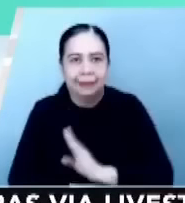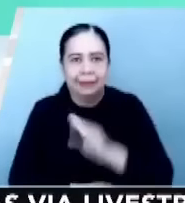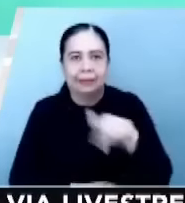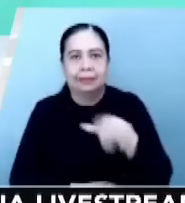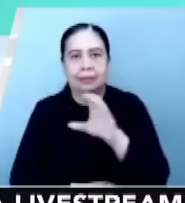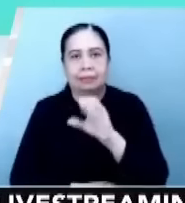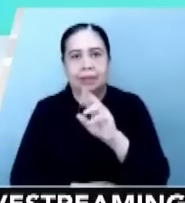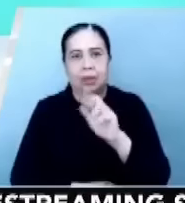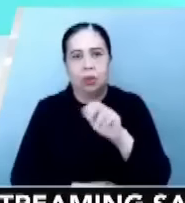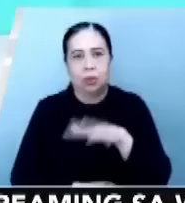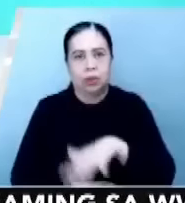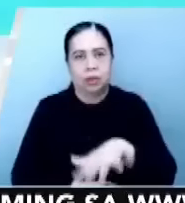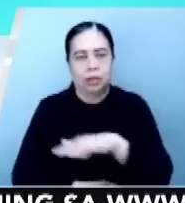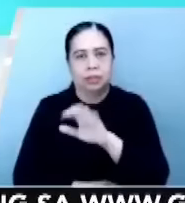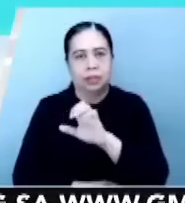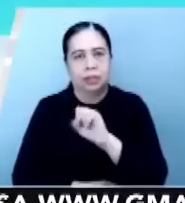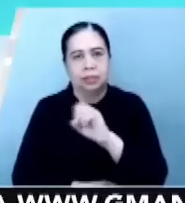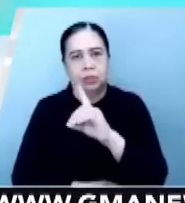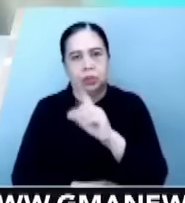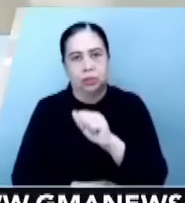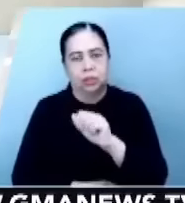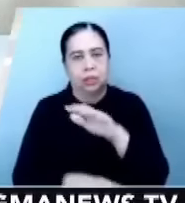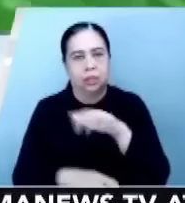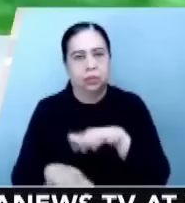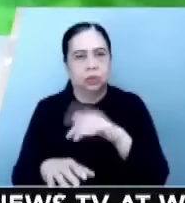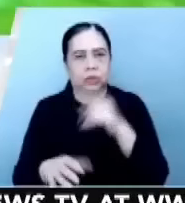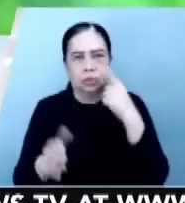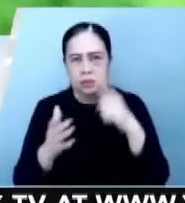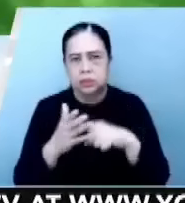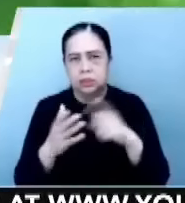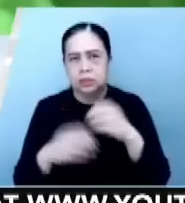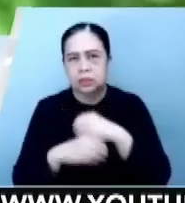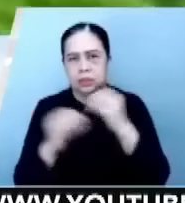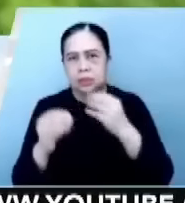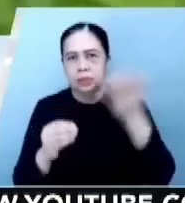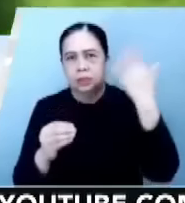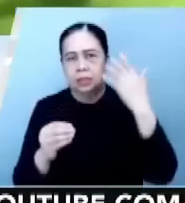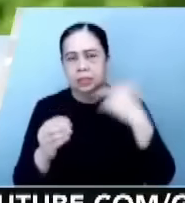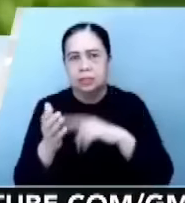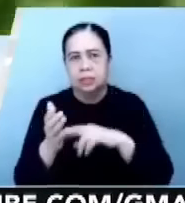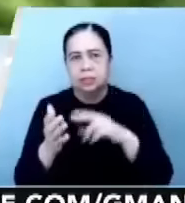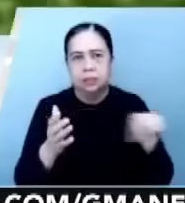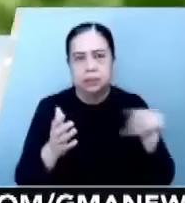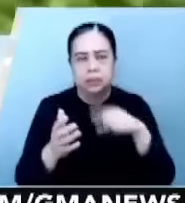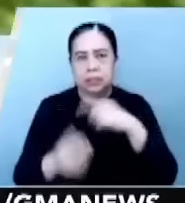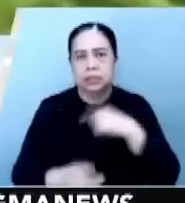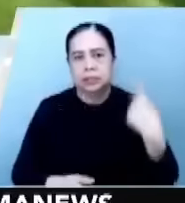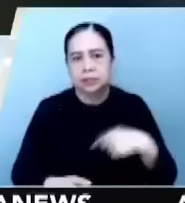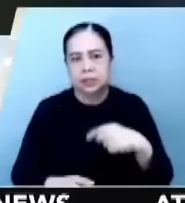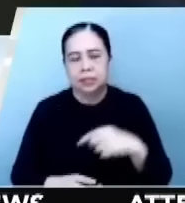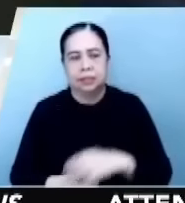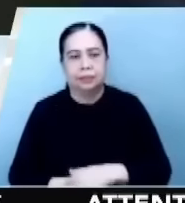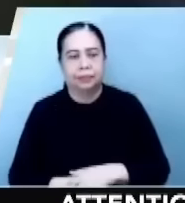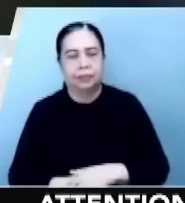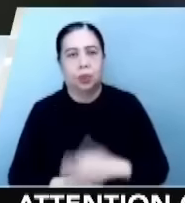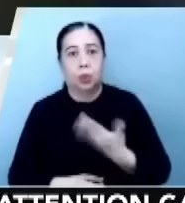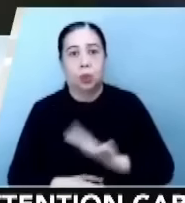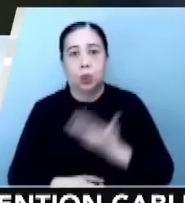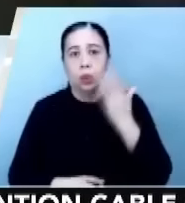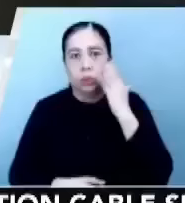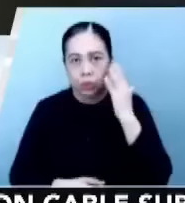Escoda Shoal. Nakita rin nila ang mga bakas na mga naunang research activities ng China doon. We know na